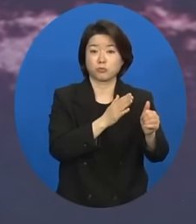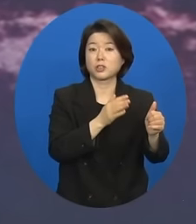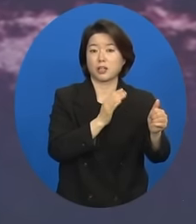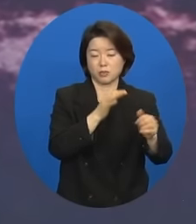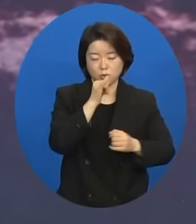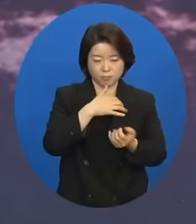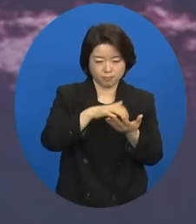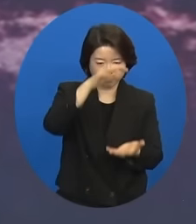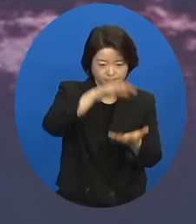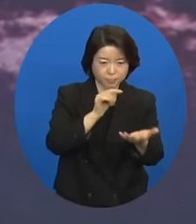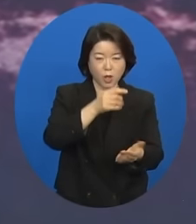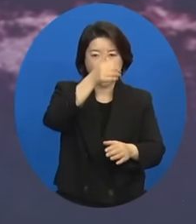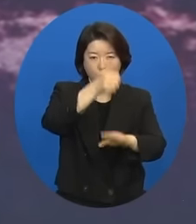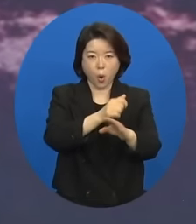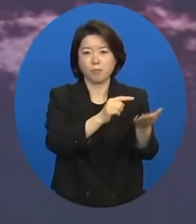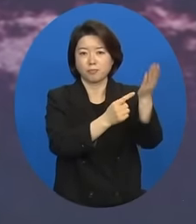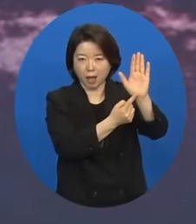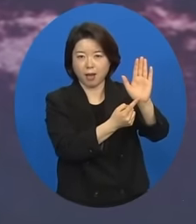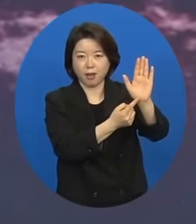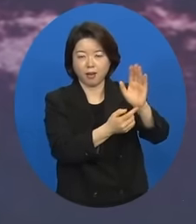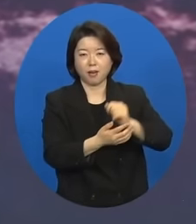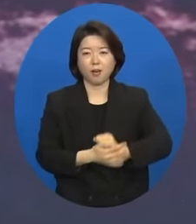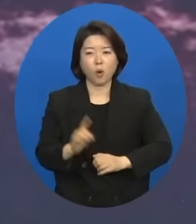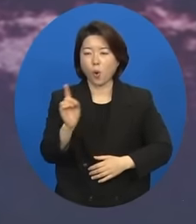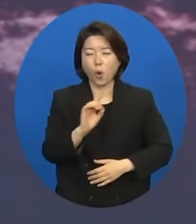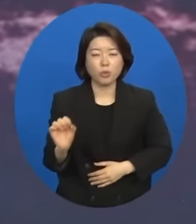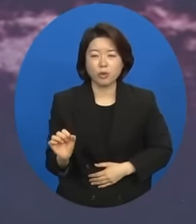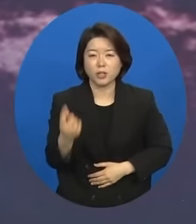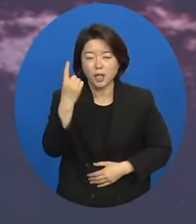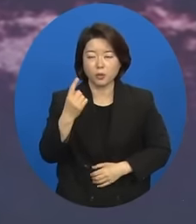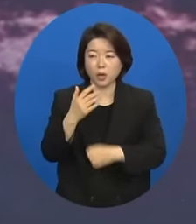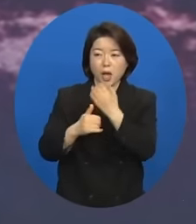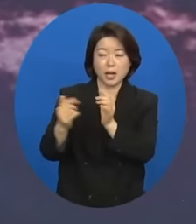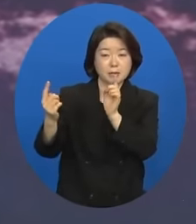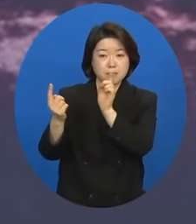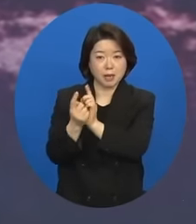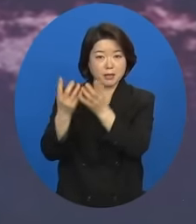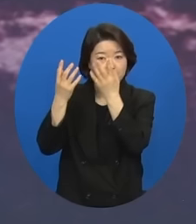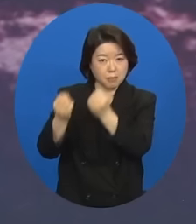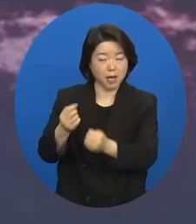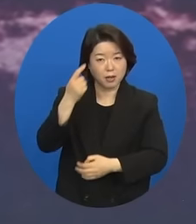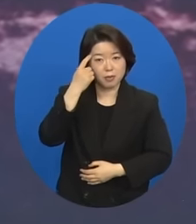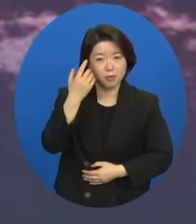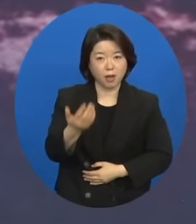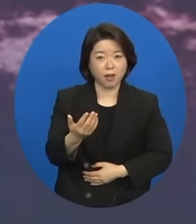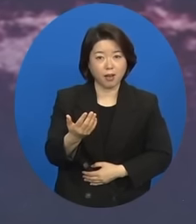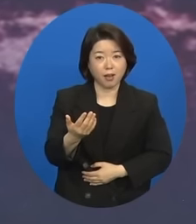통계가 나왔습니다 어떤 계기로 하나님을 가장 많이 만나는 줄 아십니까